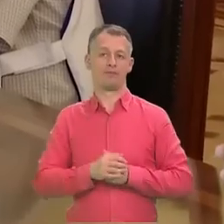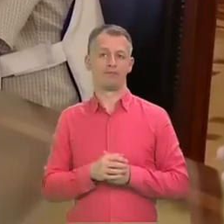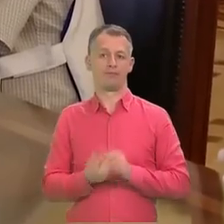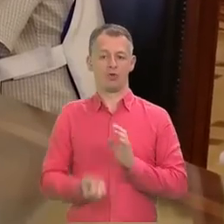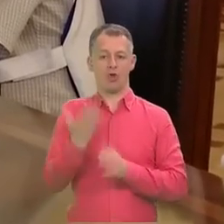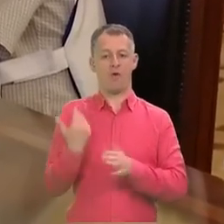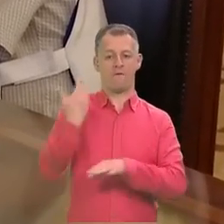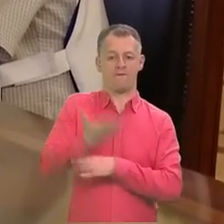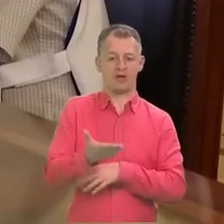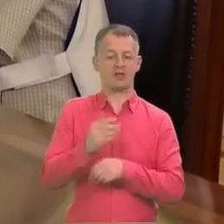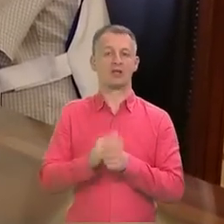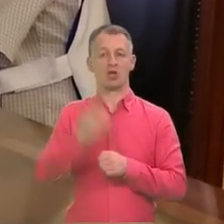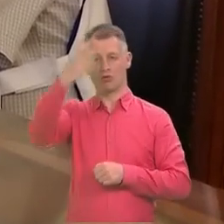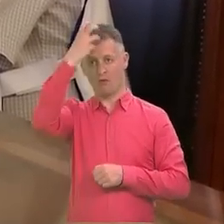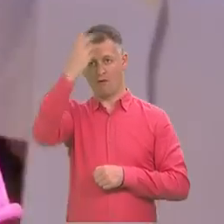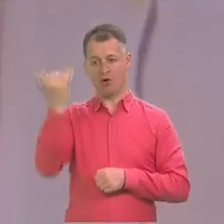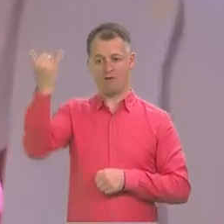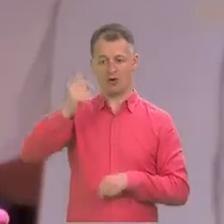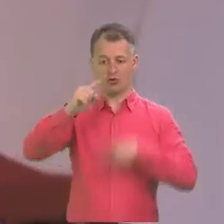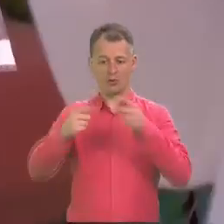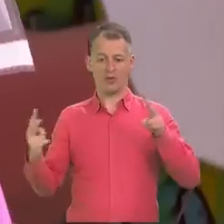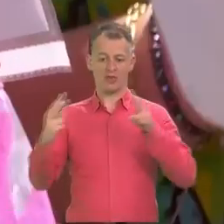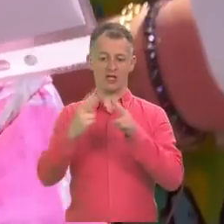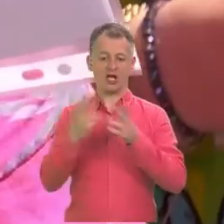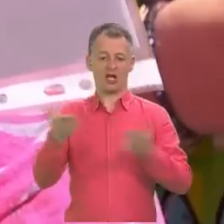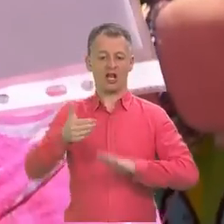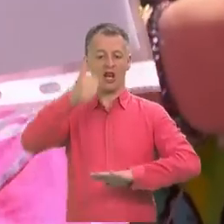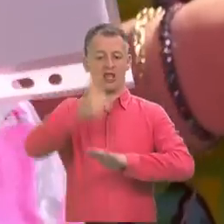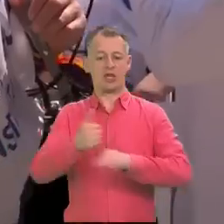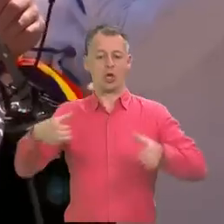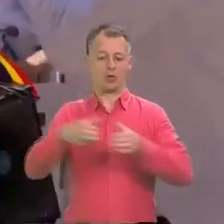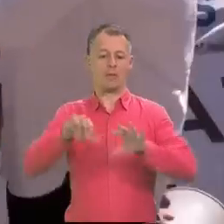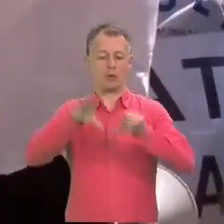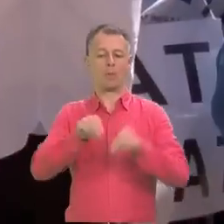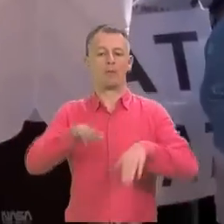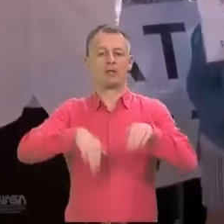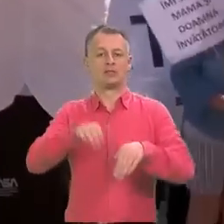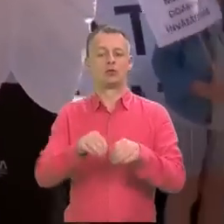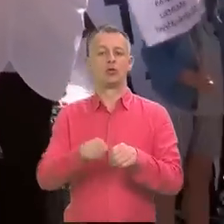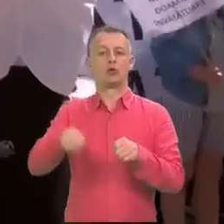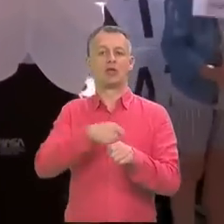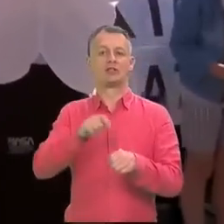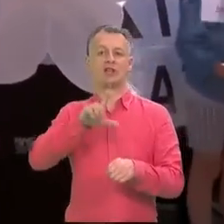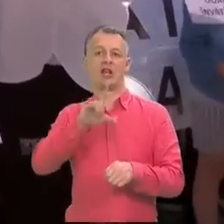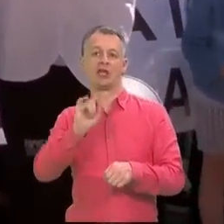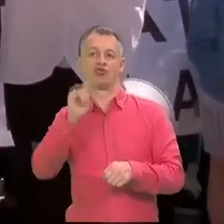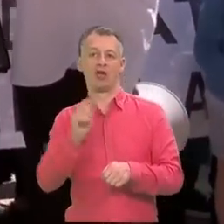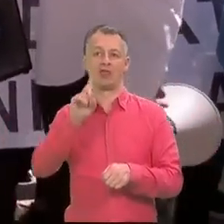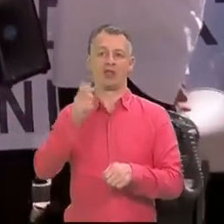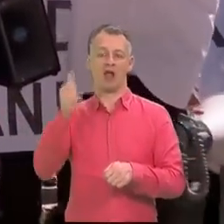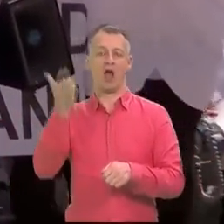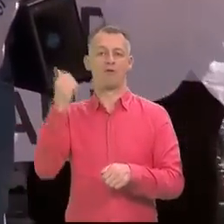ofertă a executivului a venit în urma unei întâlniri pe care liderii coaliției împreună cu ministrul educației Ligia Deca au avut-o cu Klaus